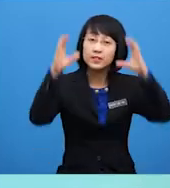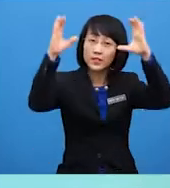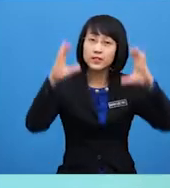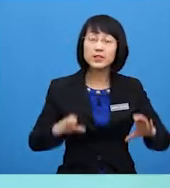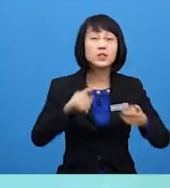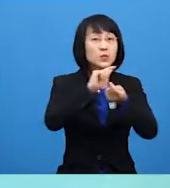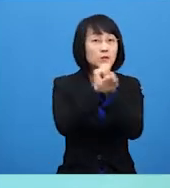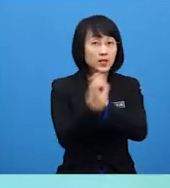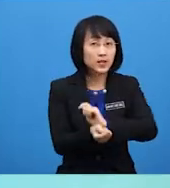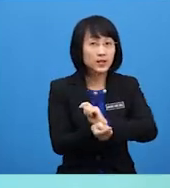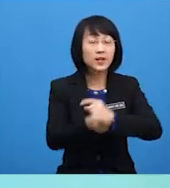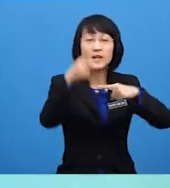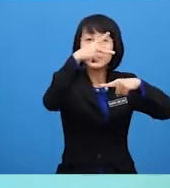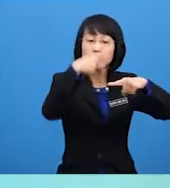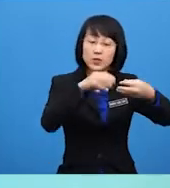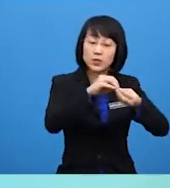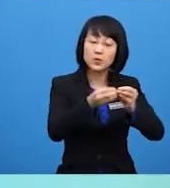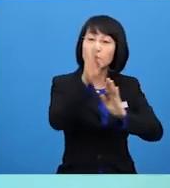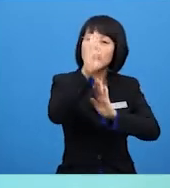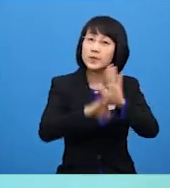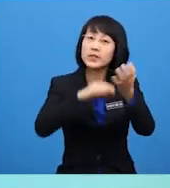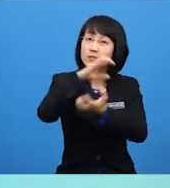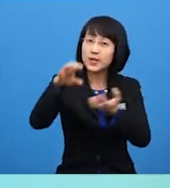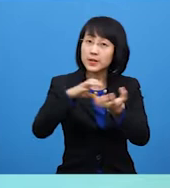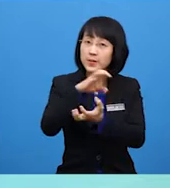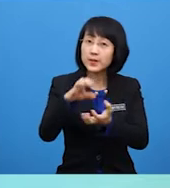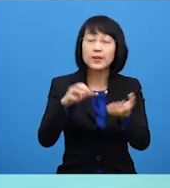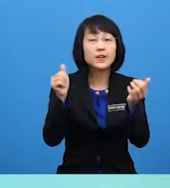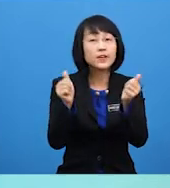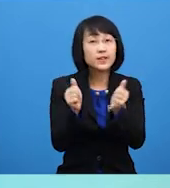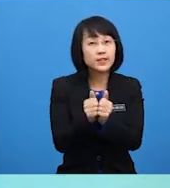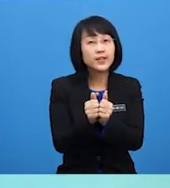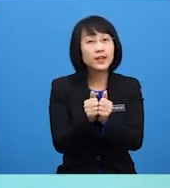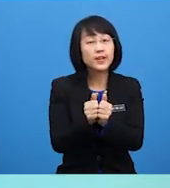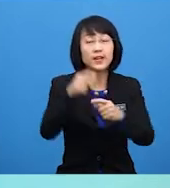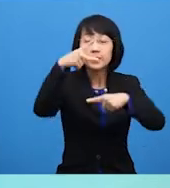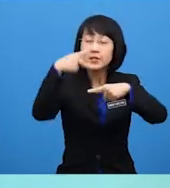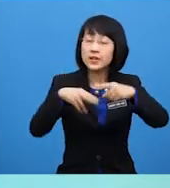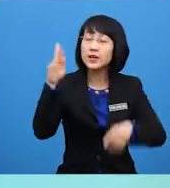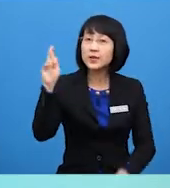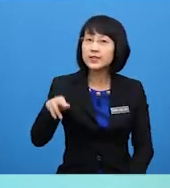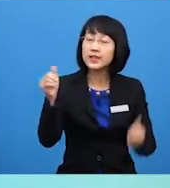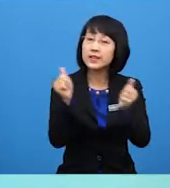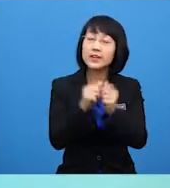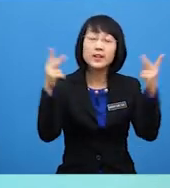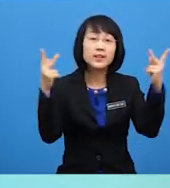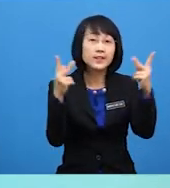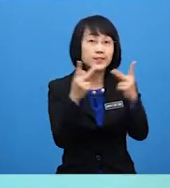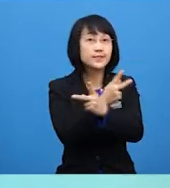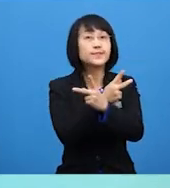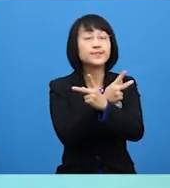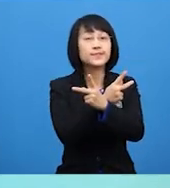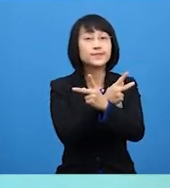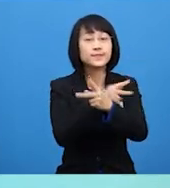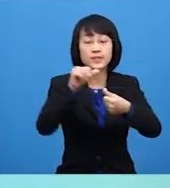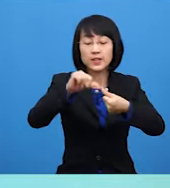Cara menukarkan pecahan nombor bercampur dengan pecahan wajar adalah dengan